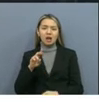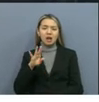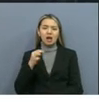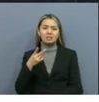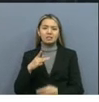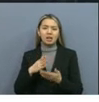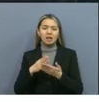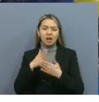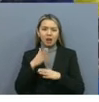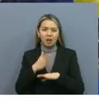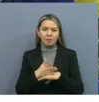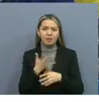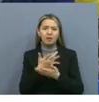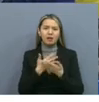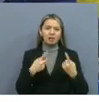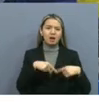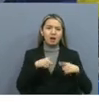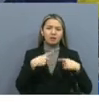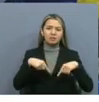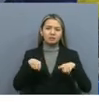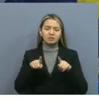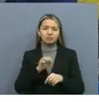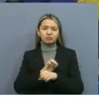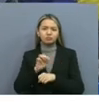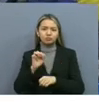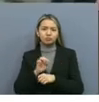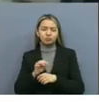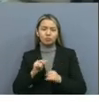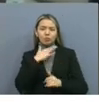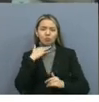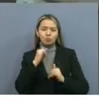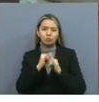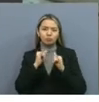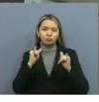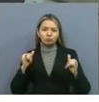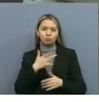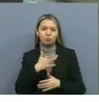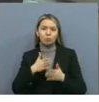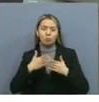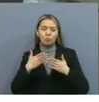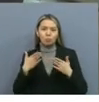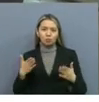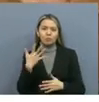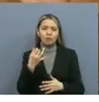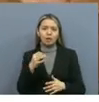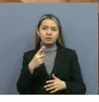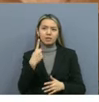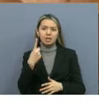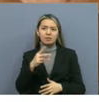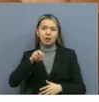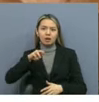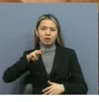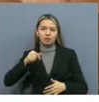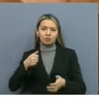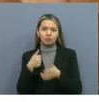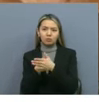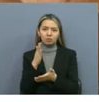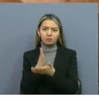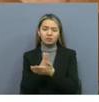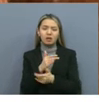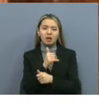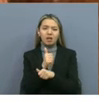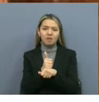Регион строй кәсіпорындарында өндіріс көлемінің өсуі анық байқалады. Ауыл шаруашылығы саласында өндіріс көлемі 5,1 миллиард теңгені құрап отыр. Ал